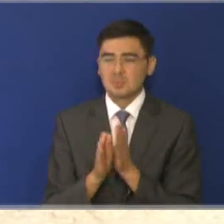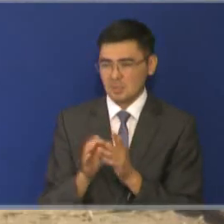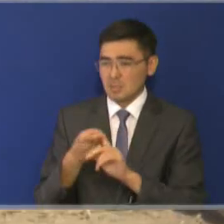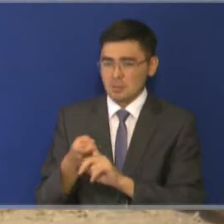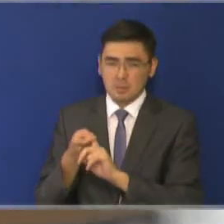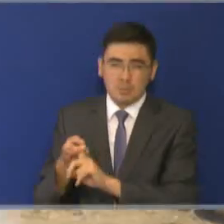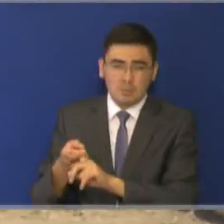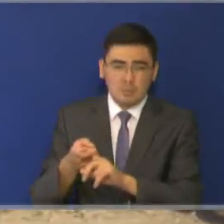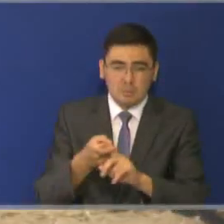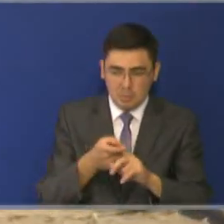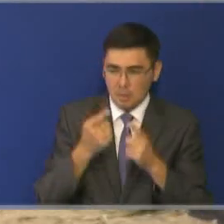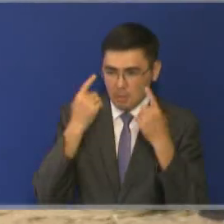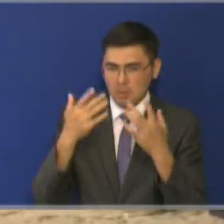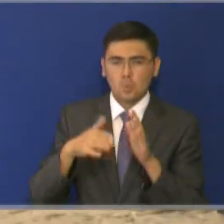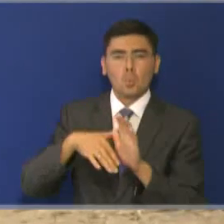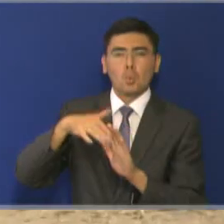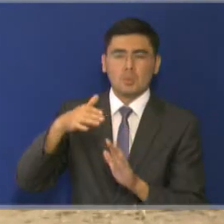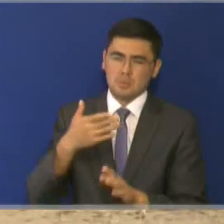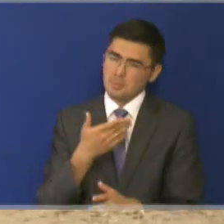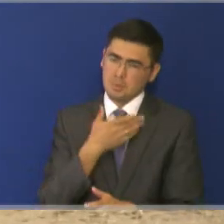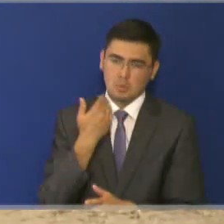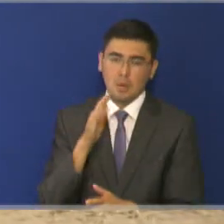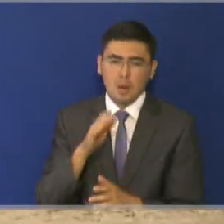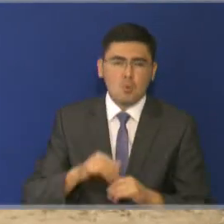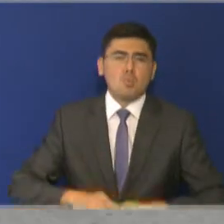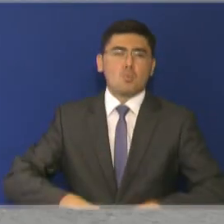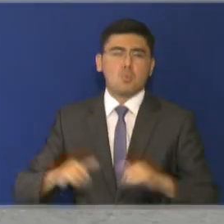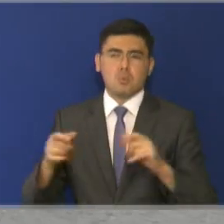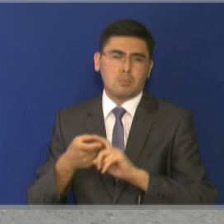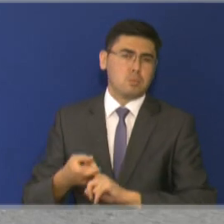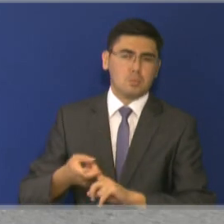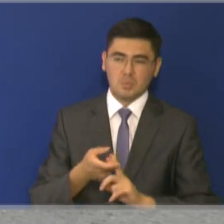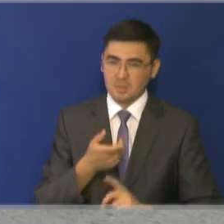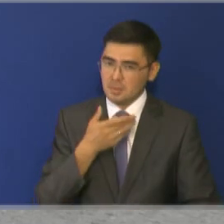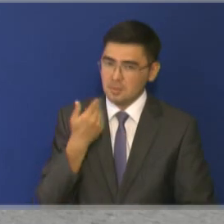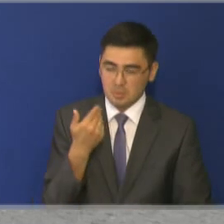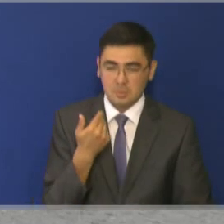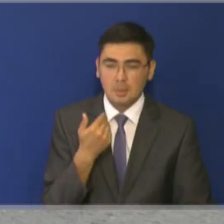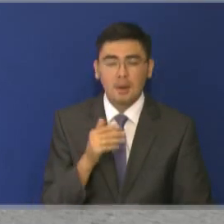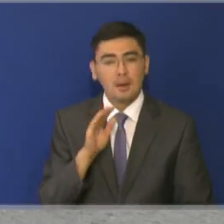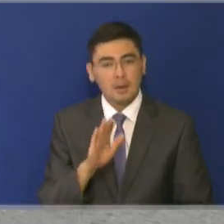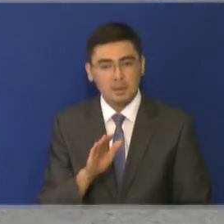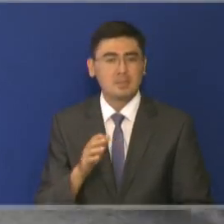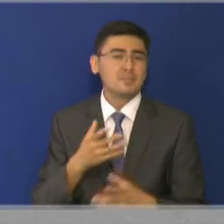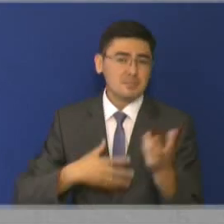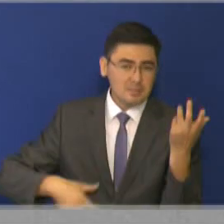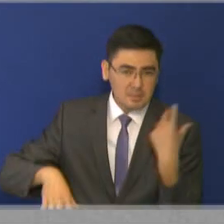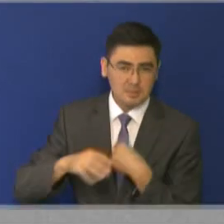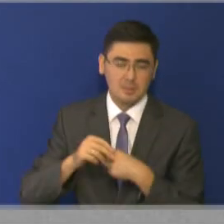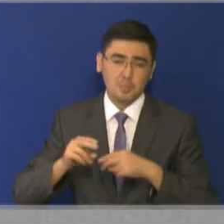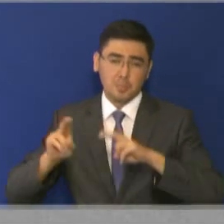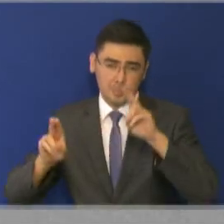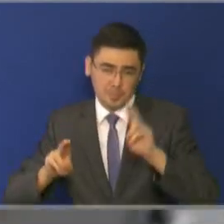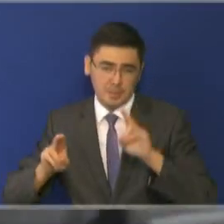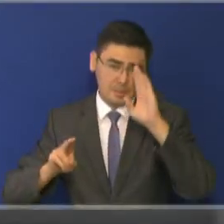әзірге оңалмағанын байқаймыз, десек те күрт өсім жоқ. Бір деңгейде жағдай тұрақталуы үшін халық санитарлық талаптарды сақтауды